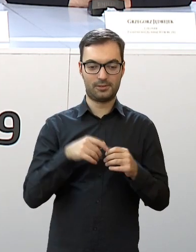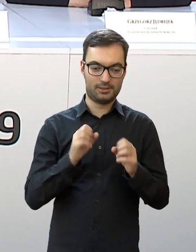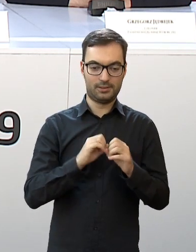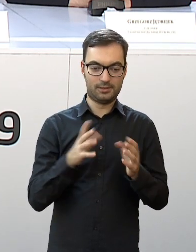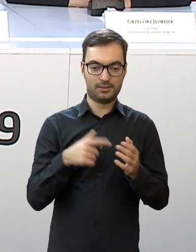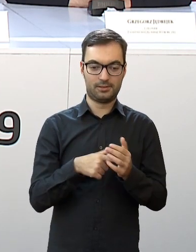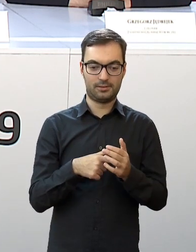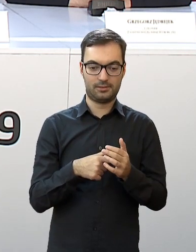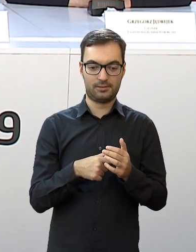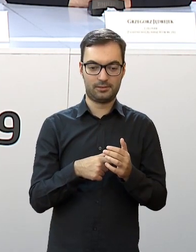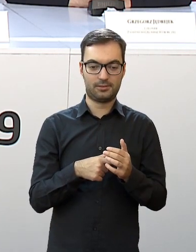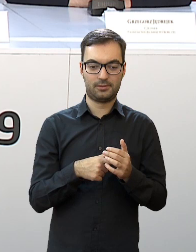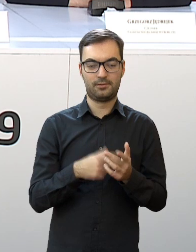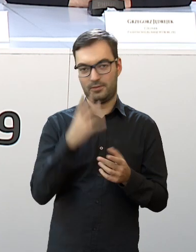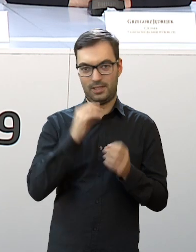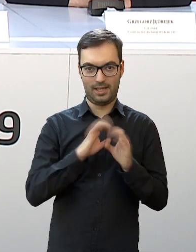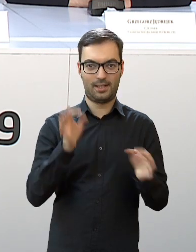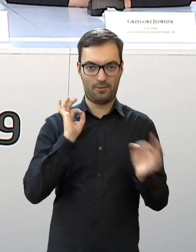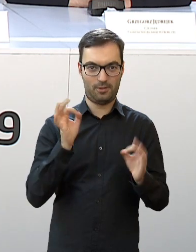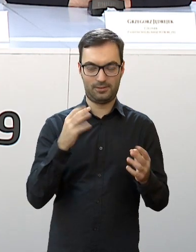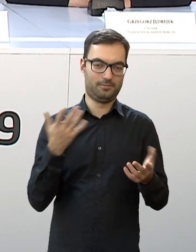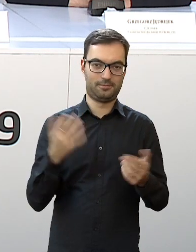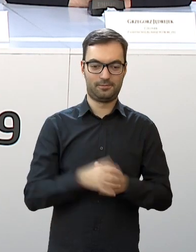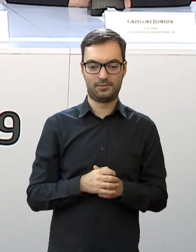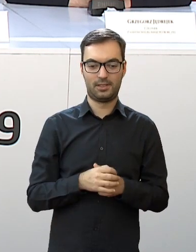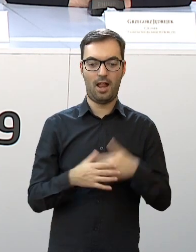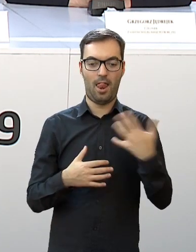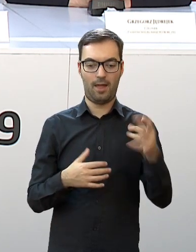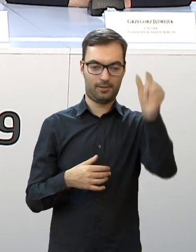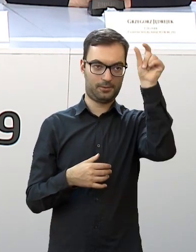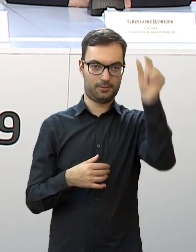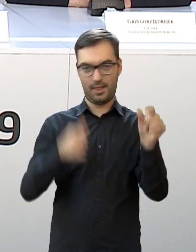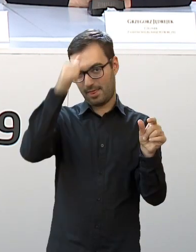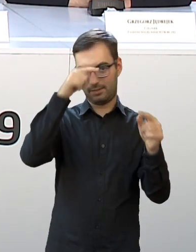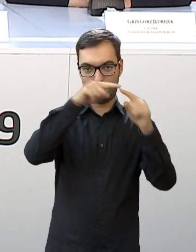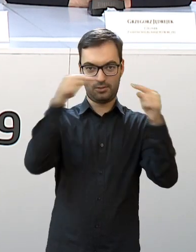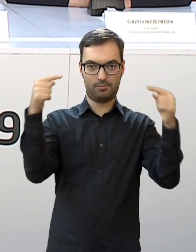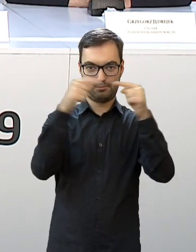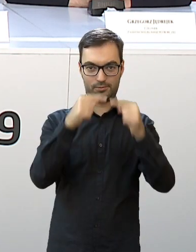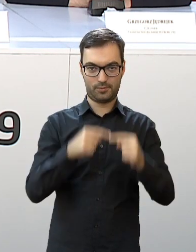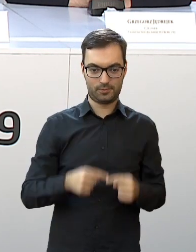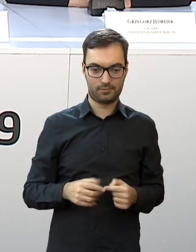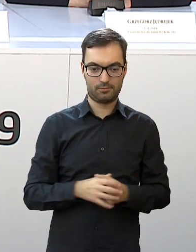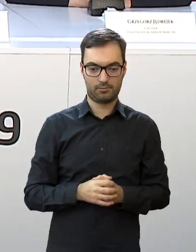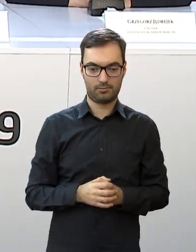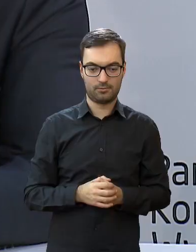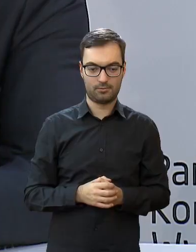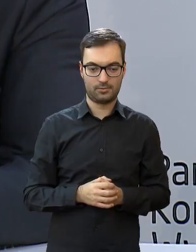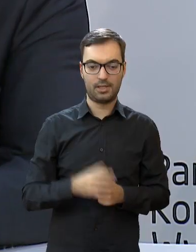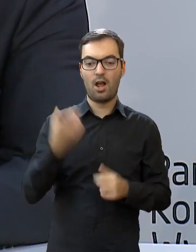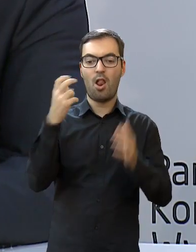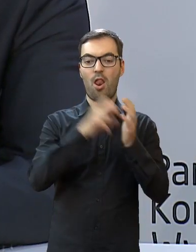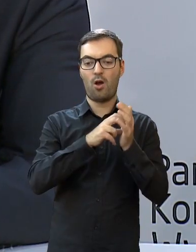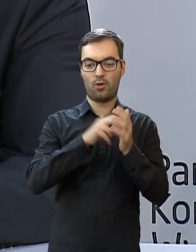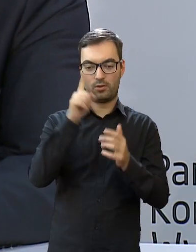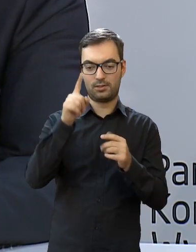informacja jest stosunkowo jasna i przejrzysta. Lewa strona od nazwiska kandydata, prawda? I graficzne miejsce, w